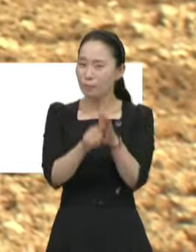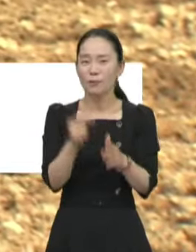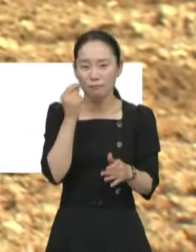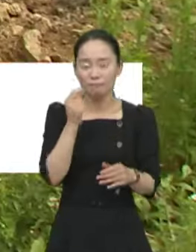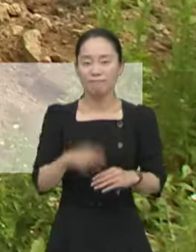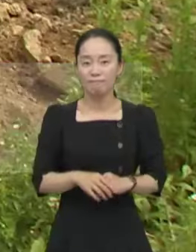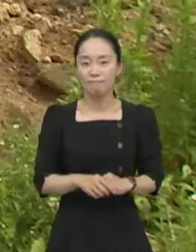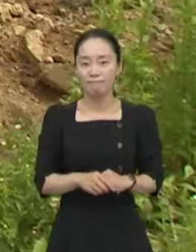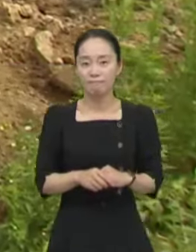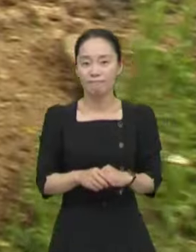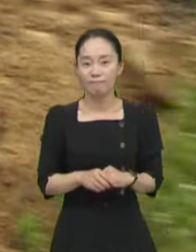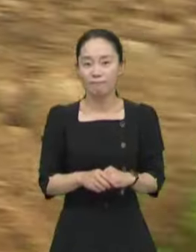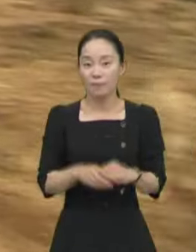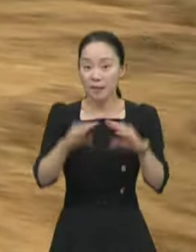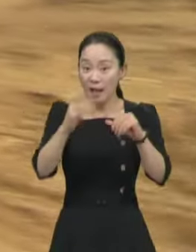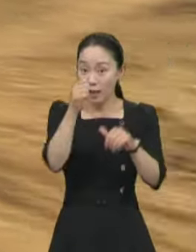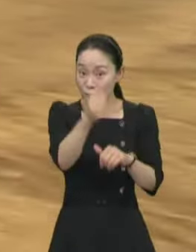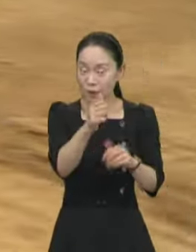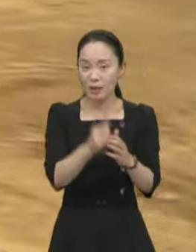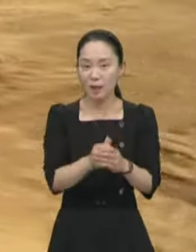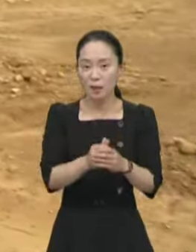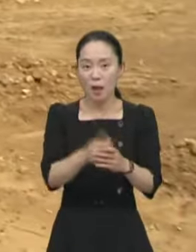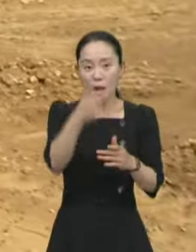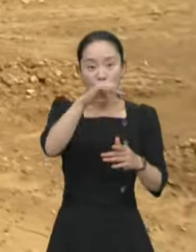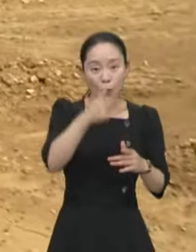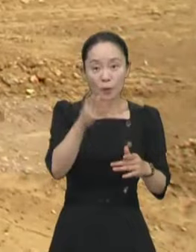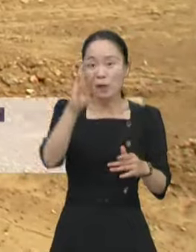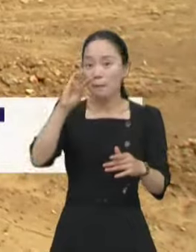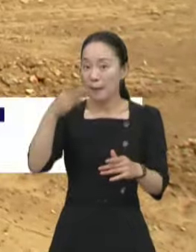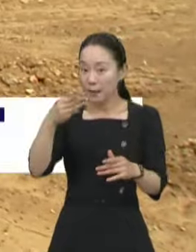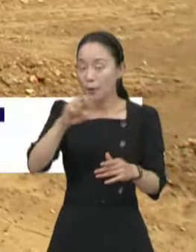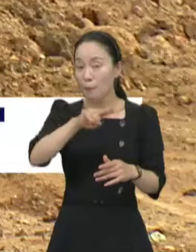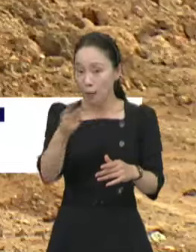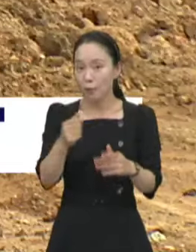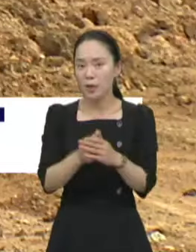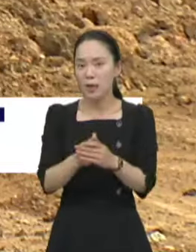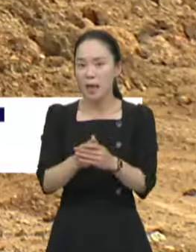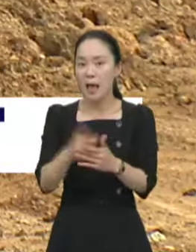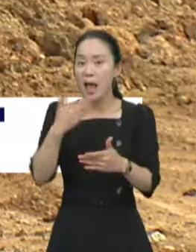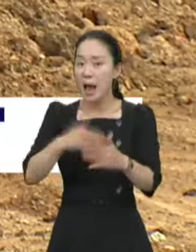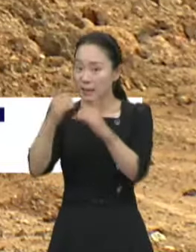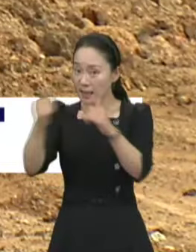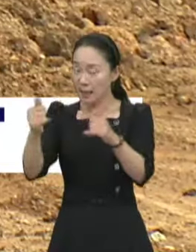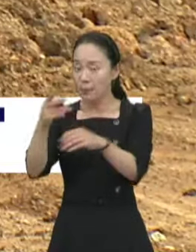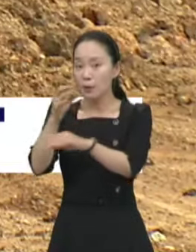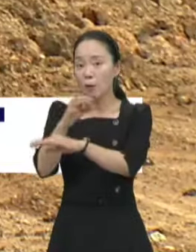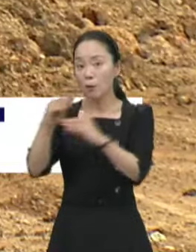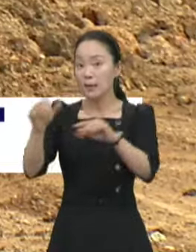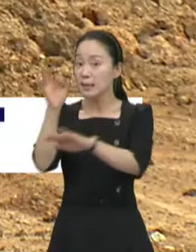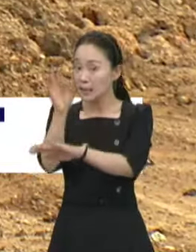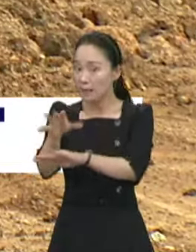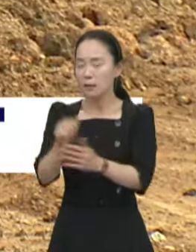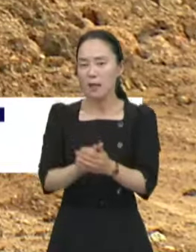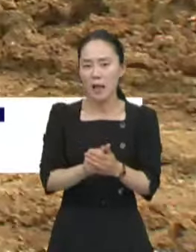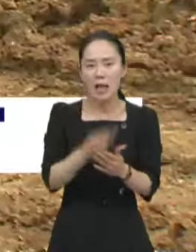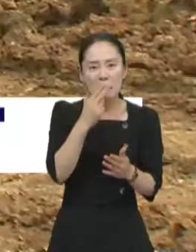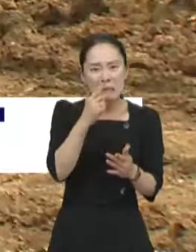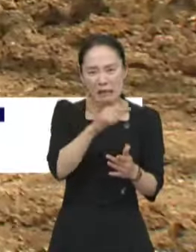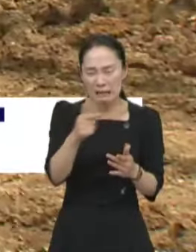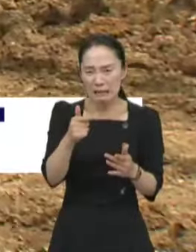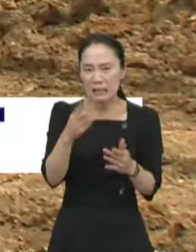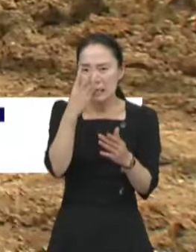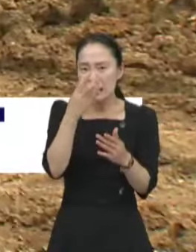없어요. 땅 주인은 논을 밭으로 바꾸기 위해 지인으로부터 흙을 구입했는데 비닐 등 쓰레기가